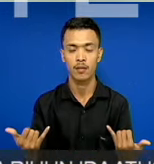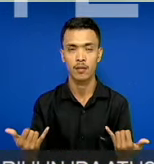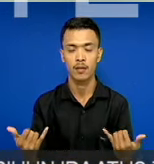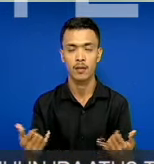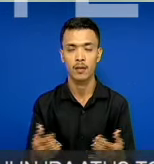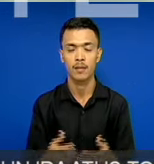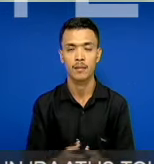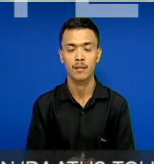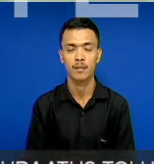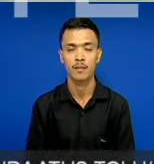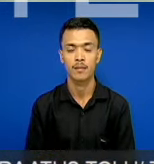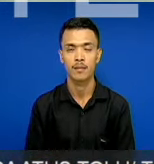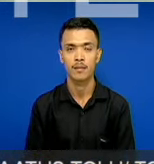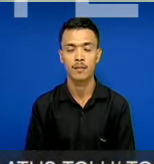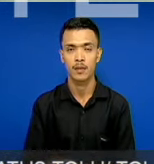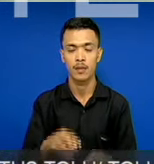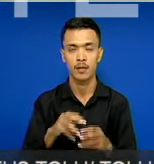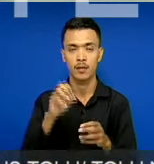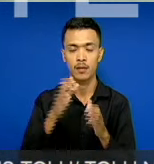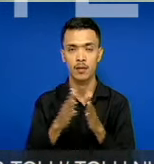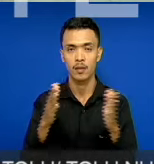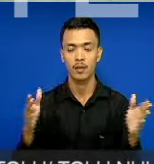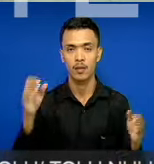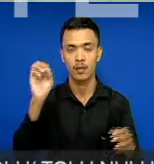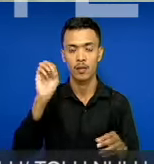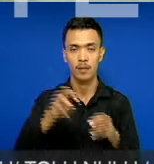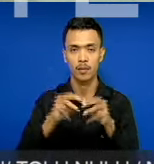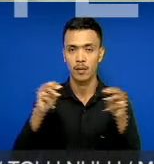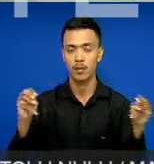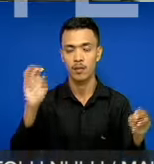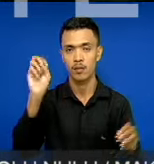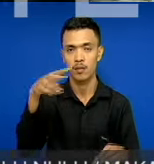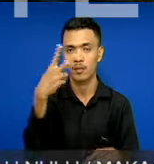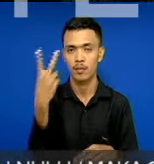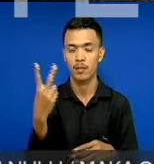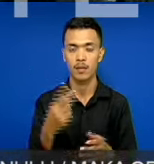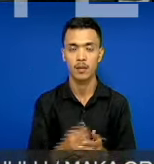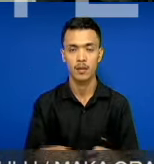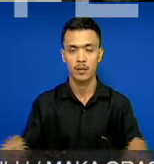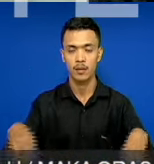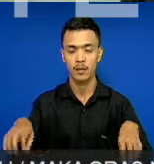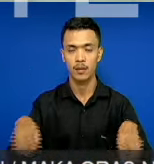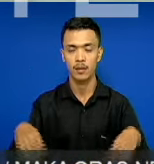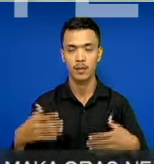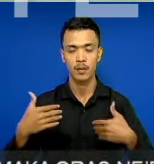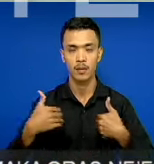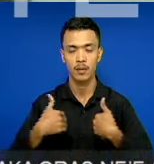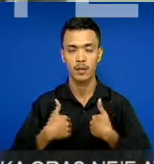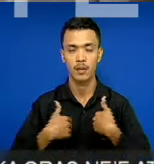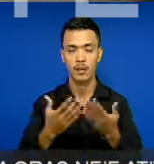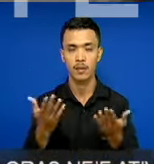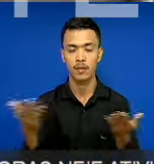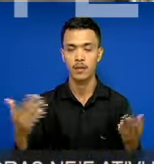ato ia 12 meter. Si. Ita liga bahia servisu de rasik mesu menus ia parte nepe nepe